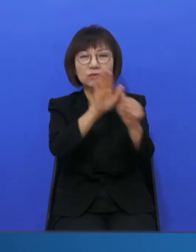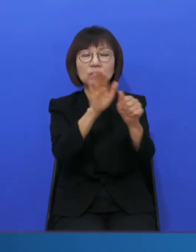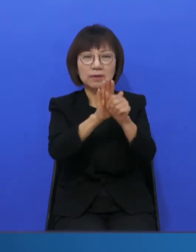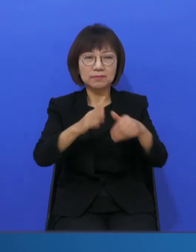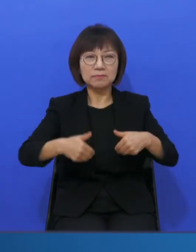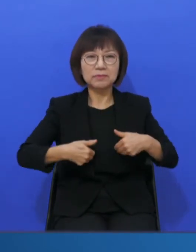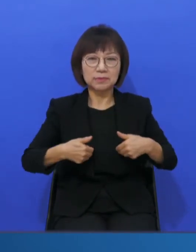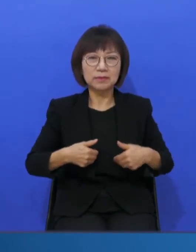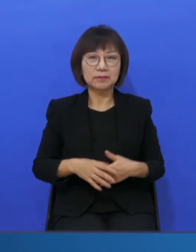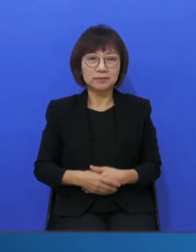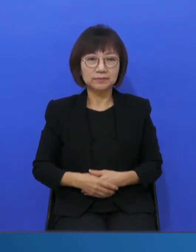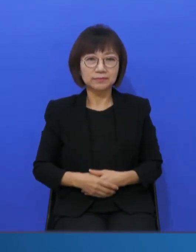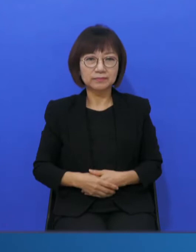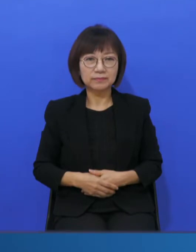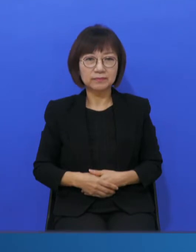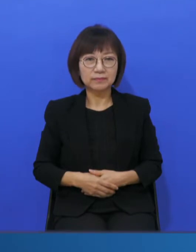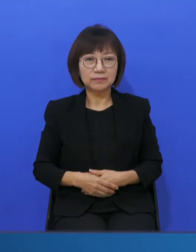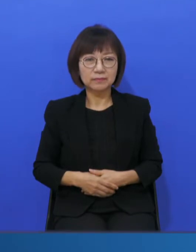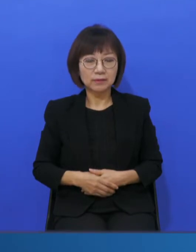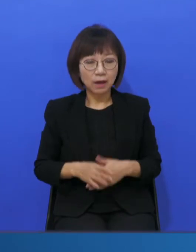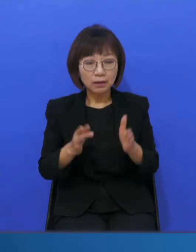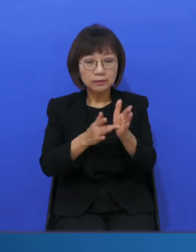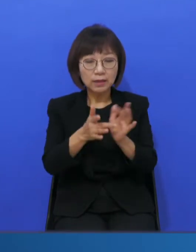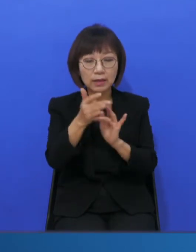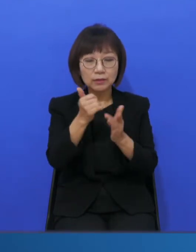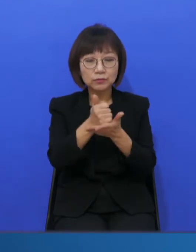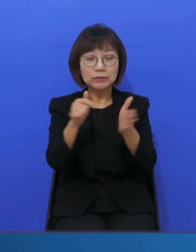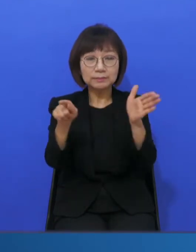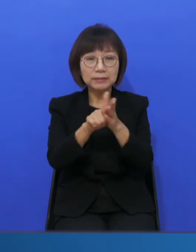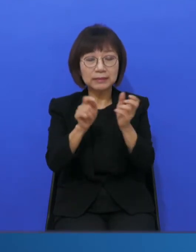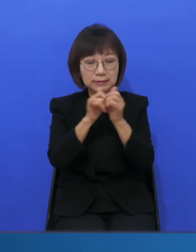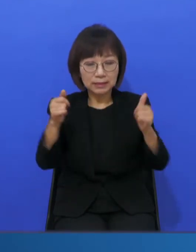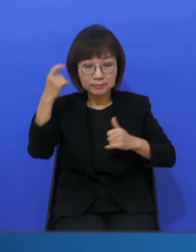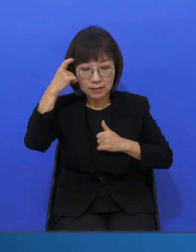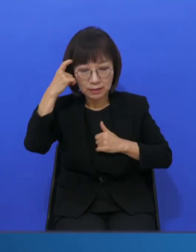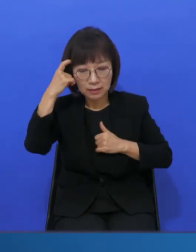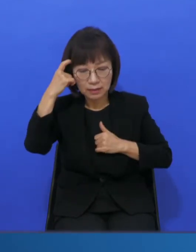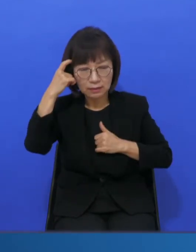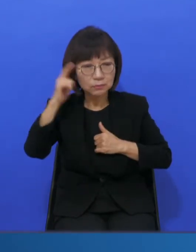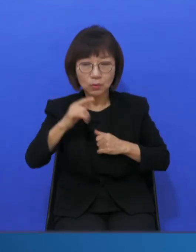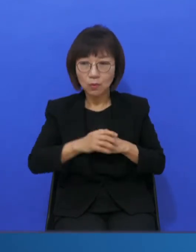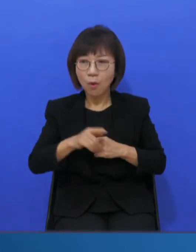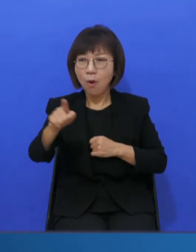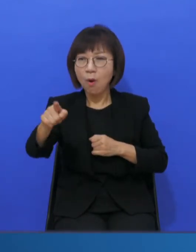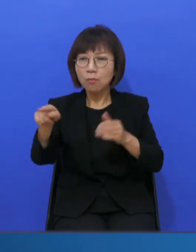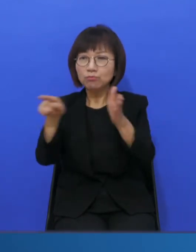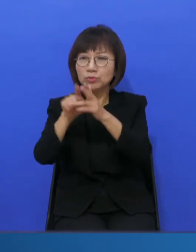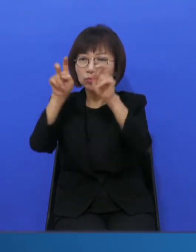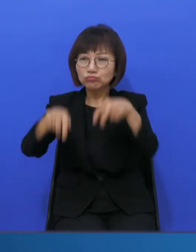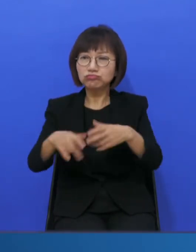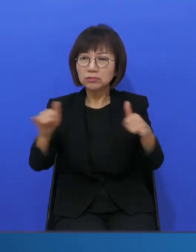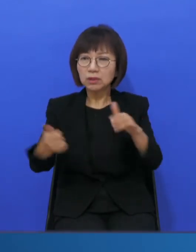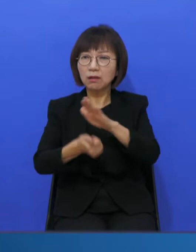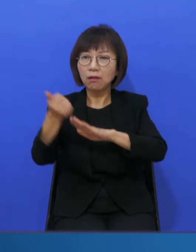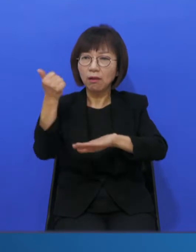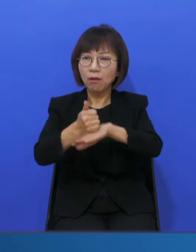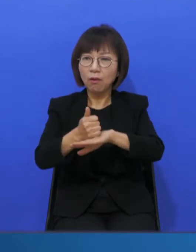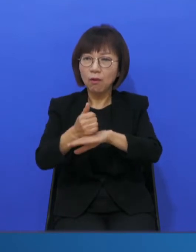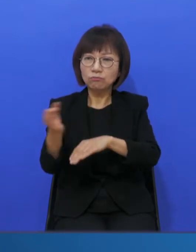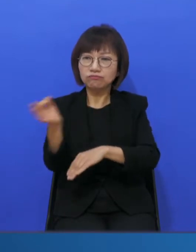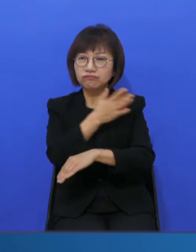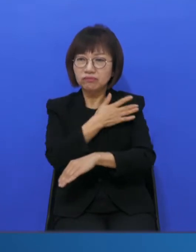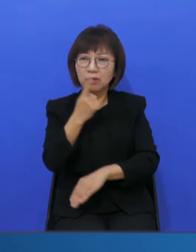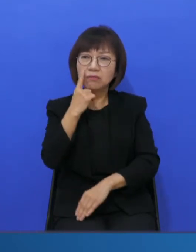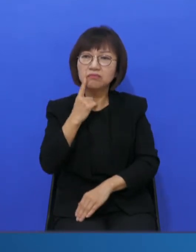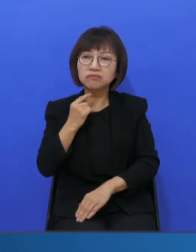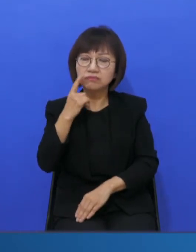불신자는 그렇게 잘 되고 나는 왜 이러냐 이런 생각하고 있습니다. 아닙니다. Believers of Jesus are sitting around thinking, why is it going so well for the unbelievers and I'm